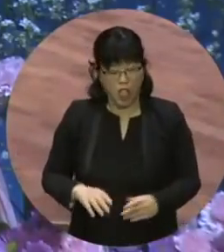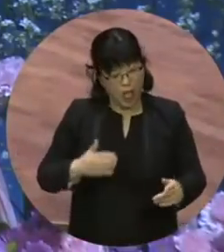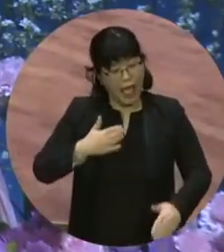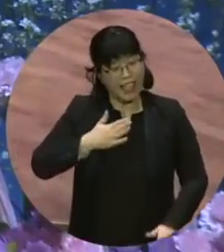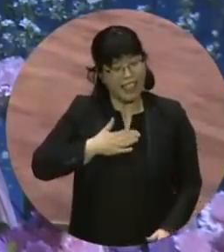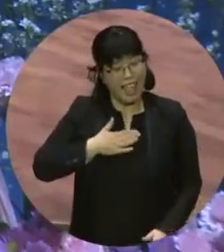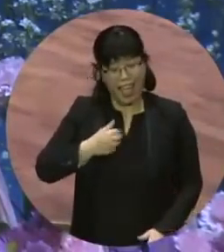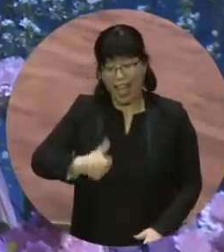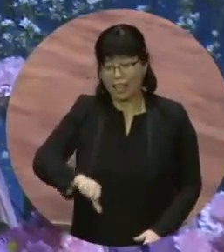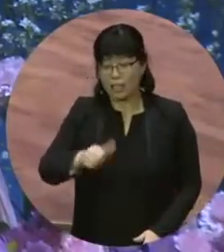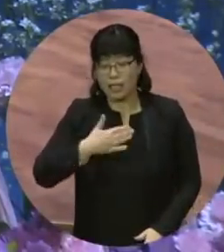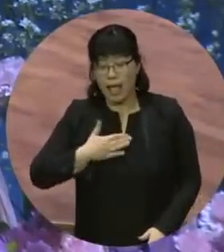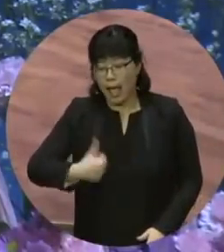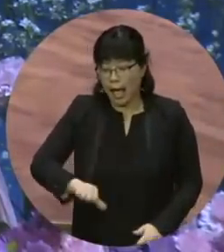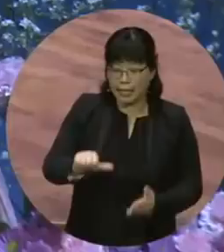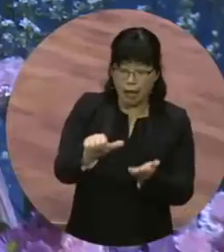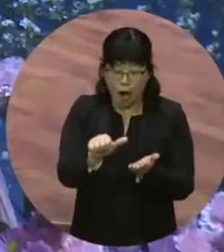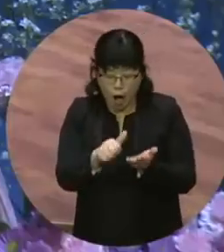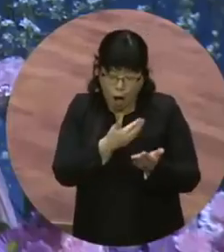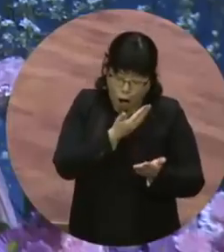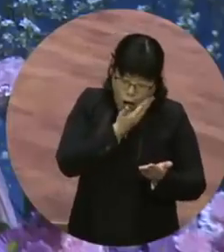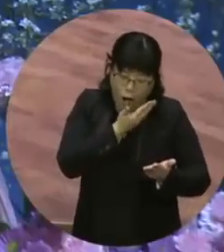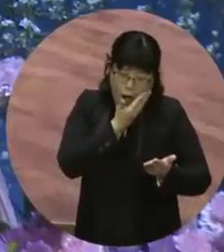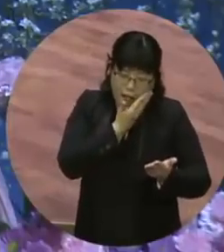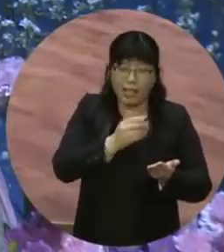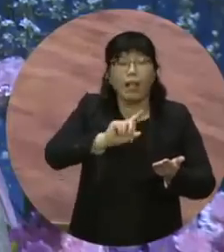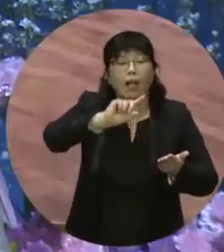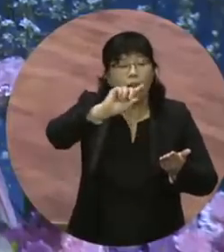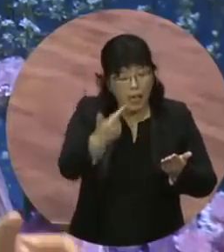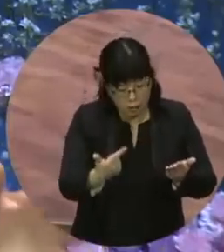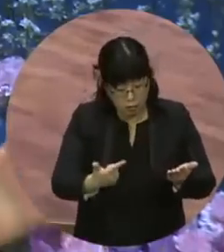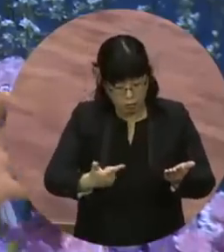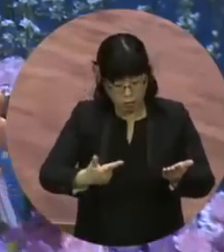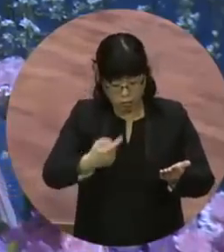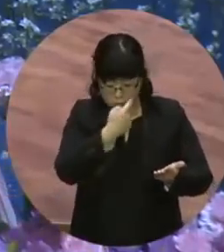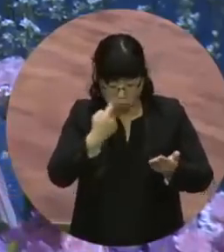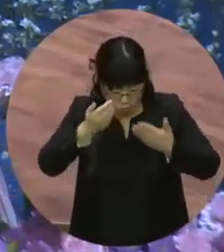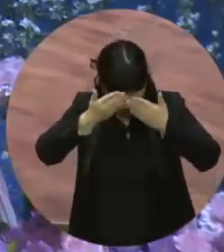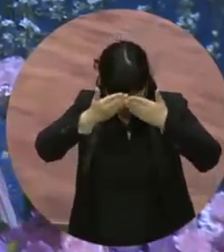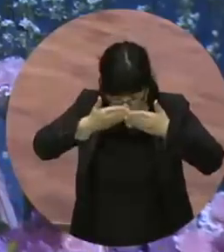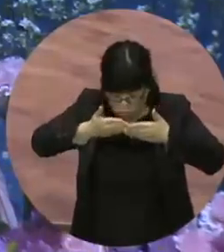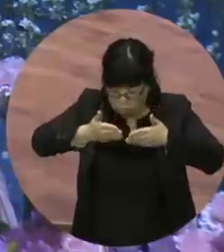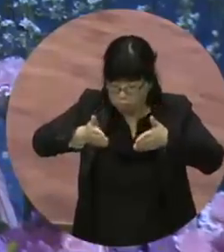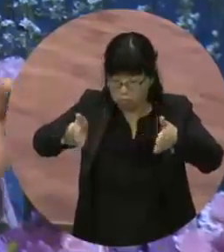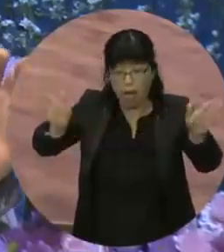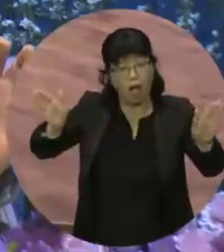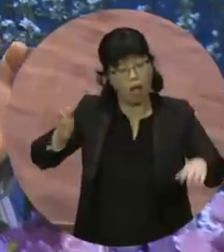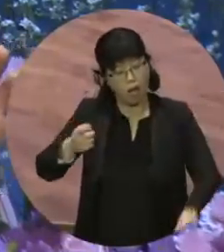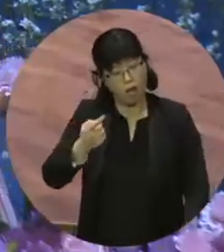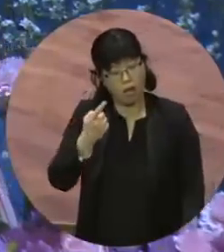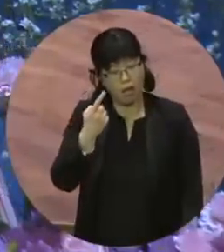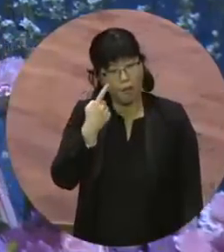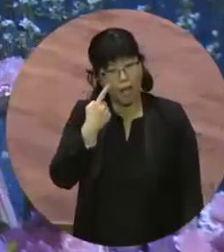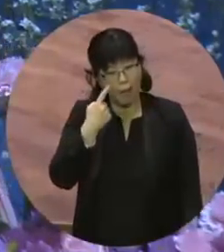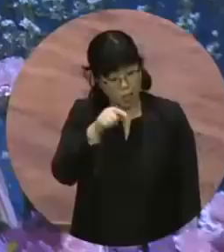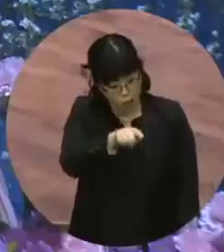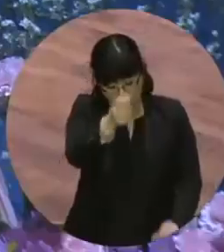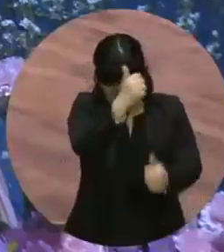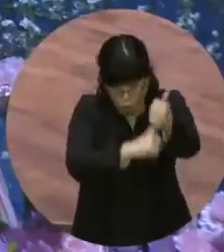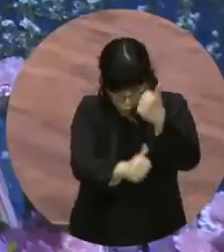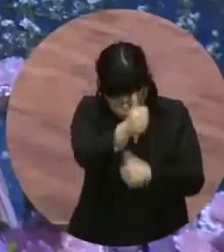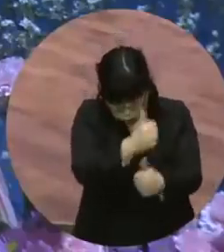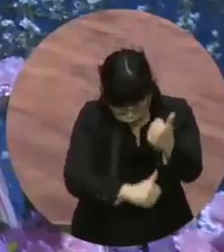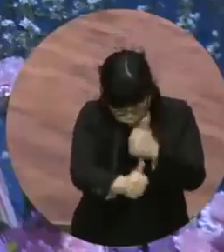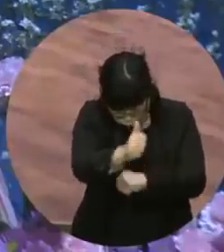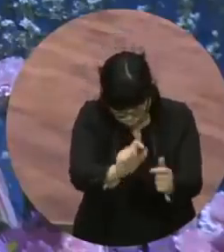아니다. 후손에 대한 어마어마한 대대로 이어지면서 가나안 땅 전체를 너 후손들의 기업에 대해